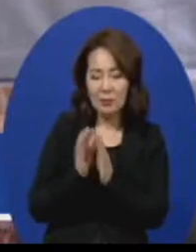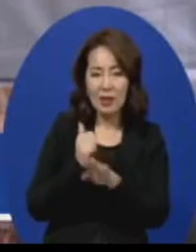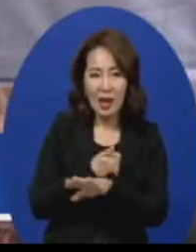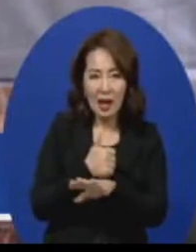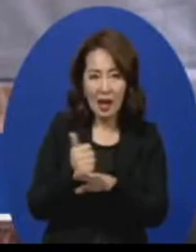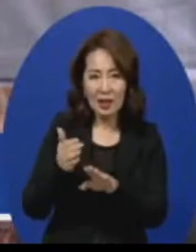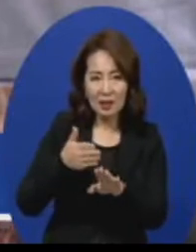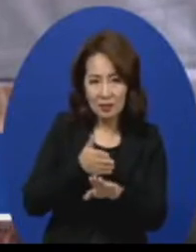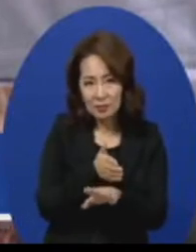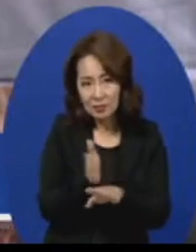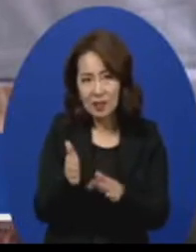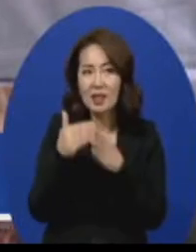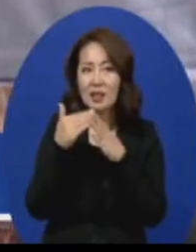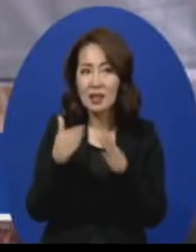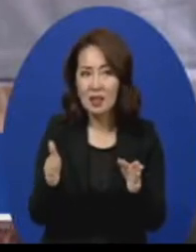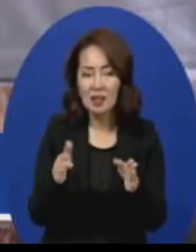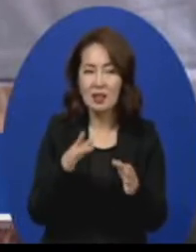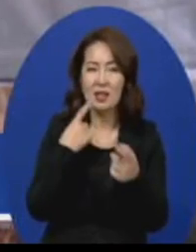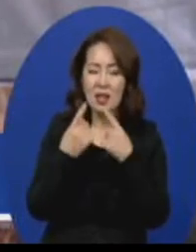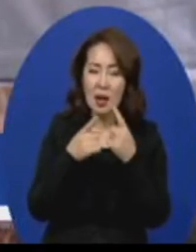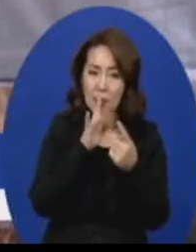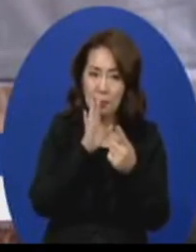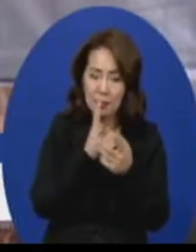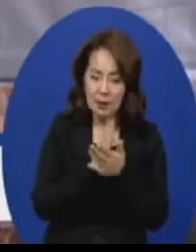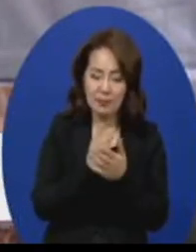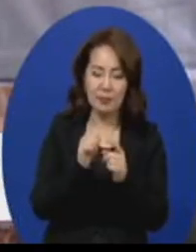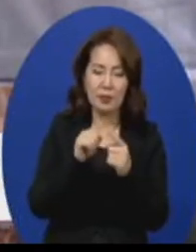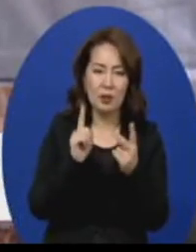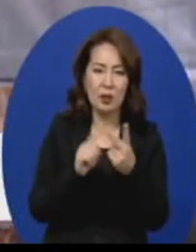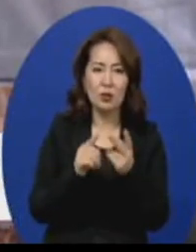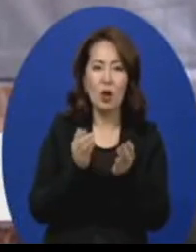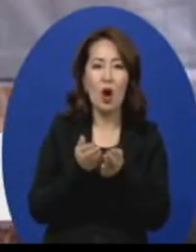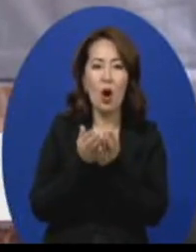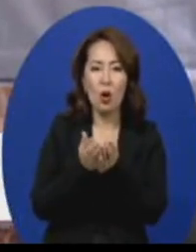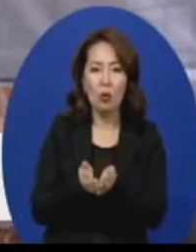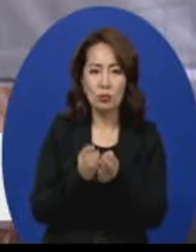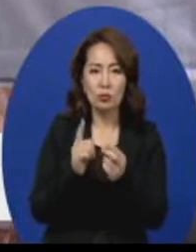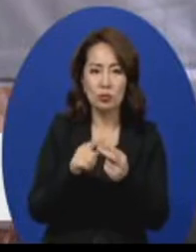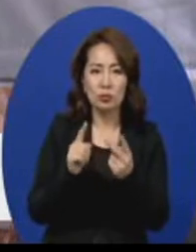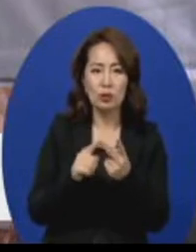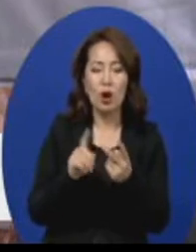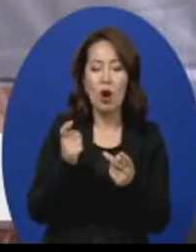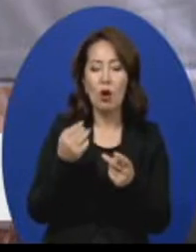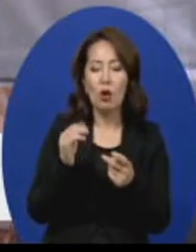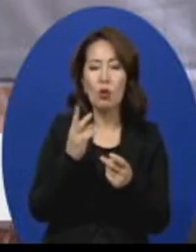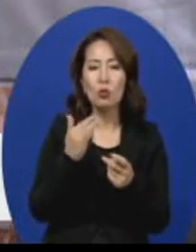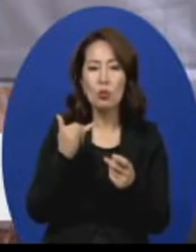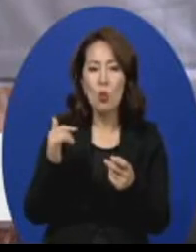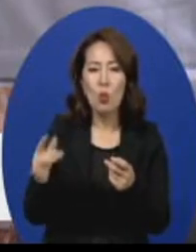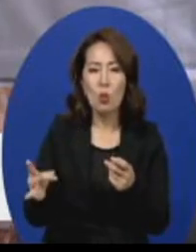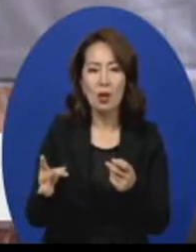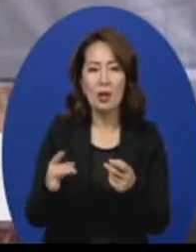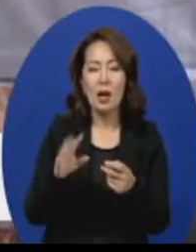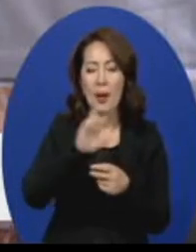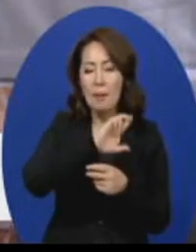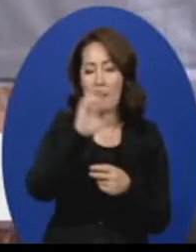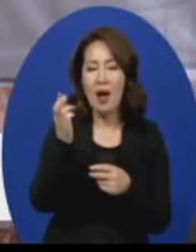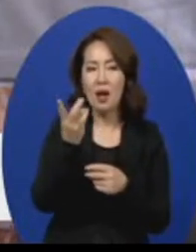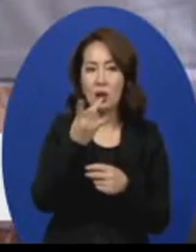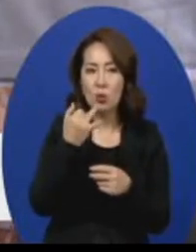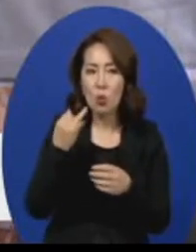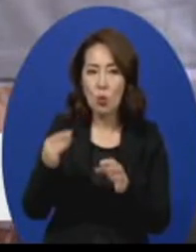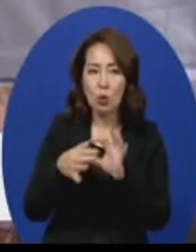одоо нээх гэдэг дээр бас ярилцах гэж байгаа. За түүнээс гадна Хөвсгөл, Хөхнүүр, Байгаль нуурын чиглэлийн гурван